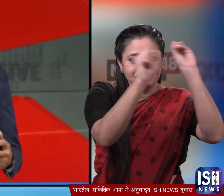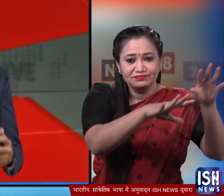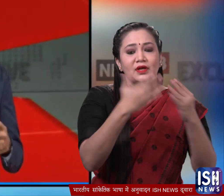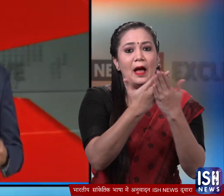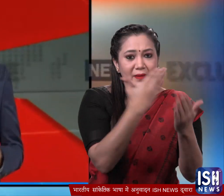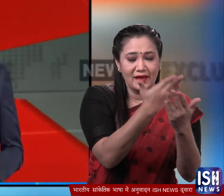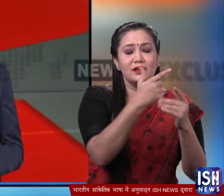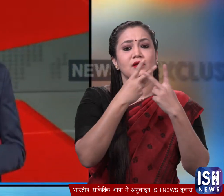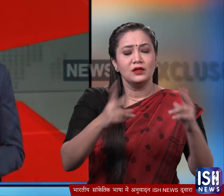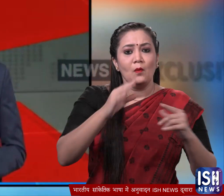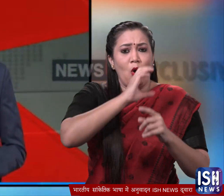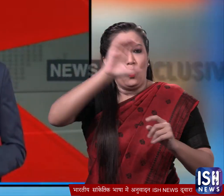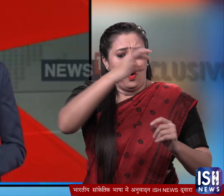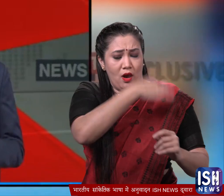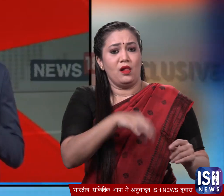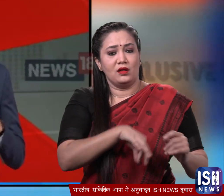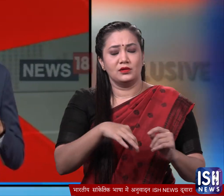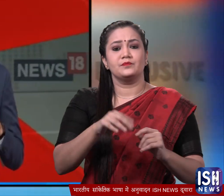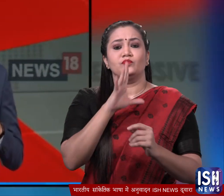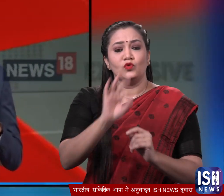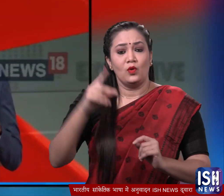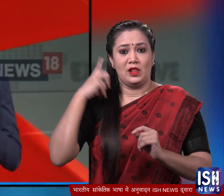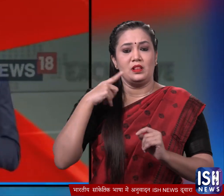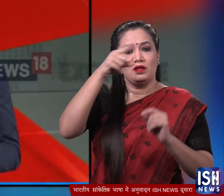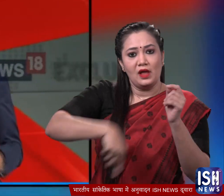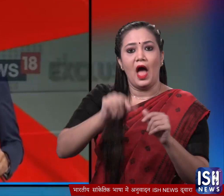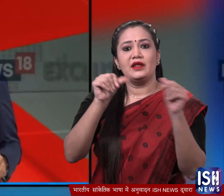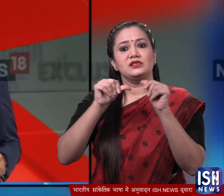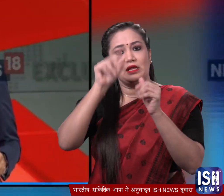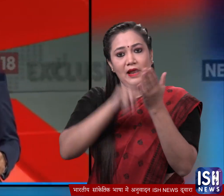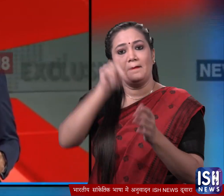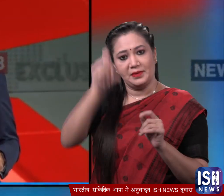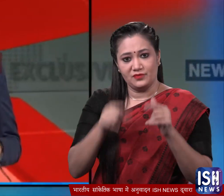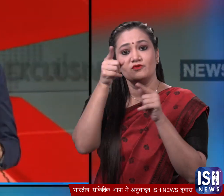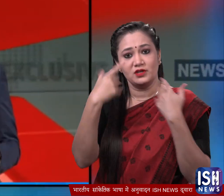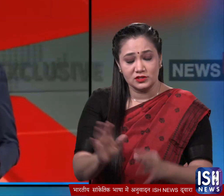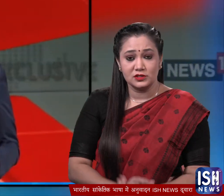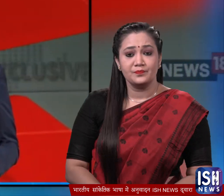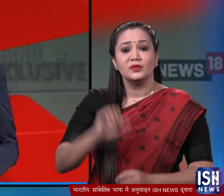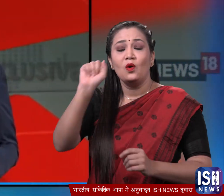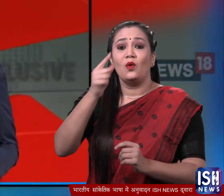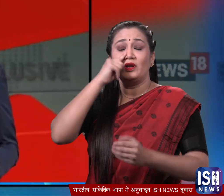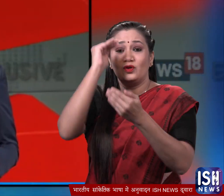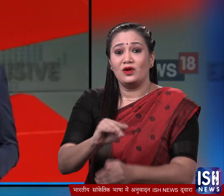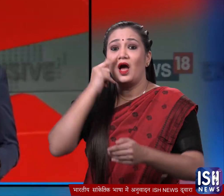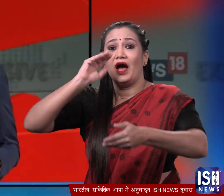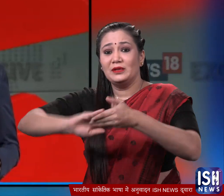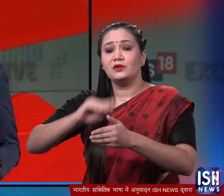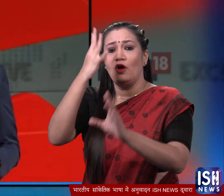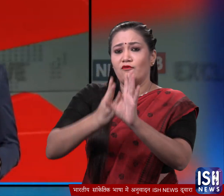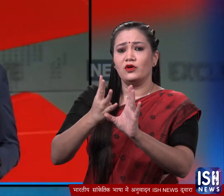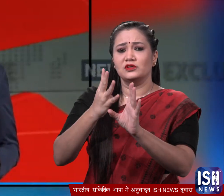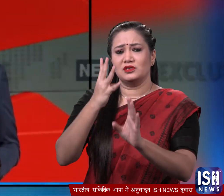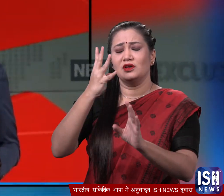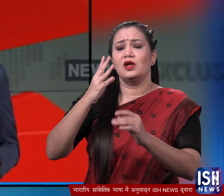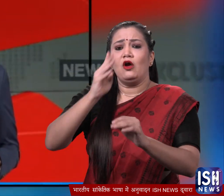उनसे करोड़ों की वसूली करने का आरोप अलगाववादी नेता अली शाह गिलानी ने भी लगाया था, जिनके दामाद को 4 साल आतंकी फंडिंग के